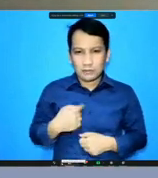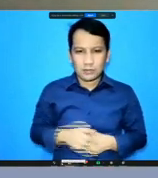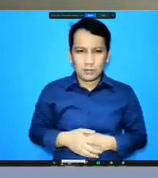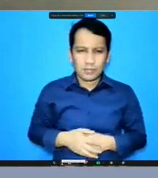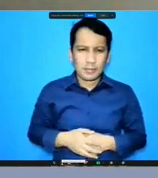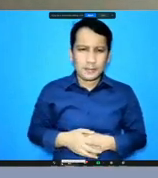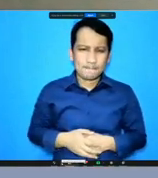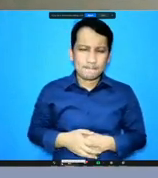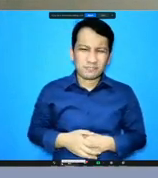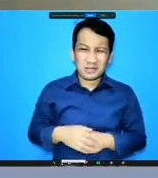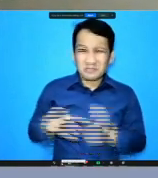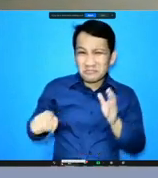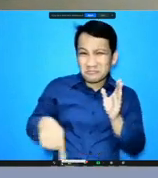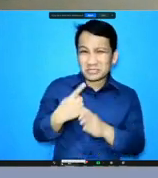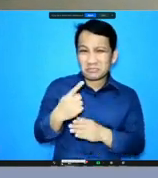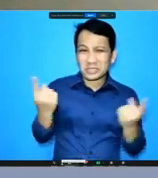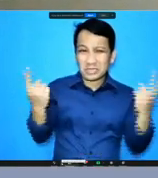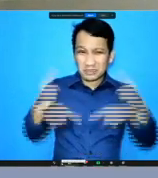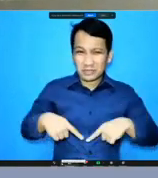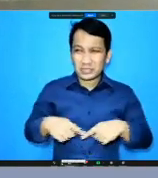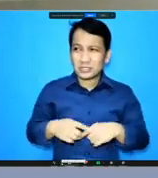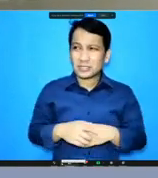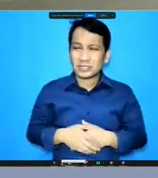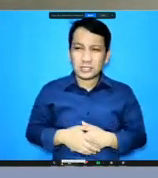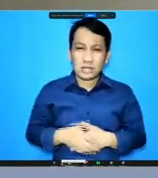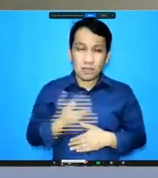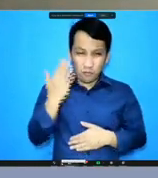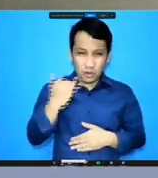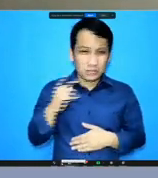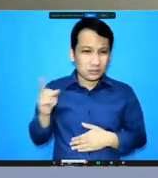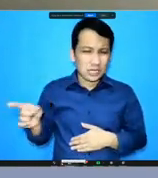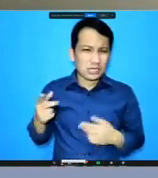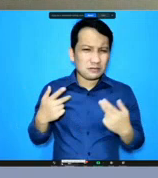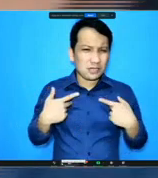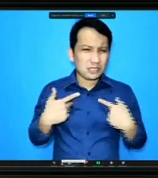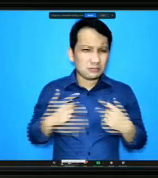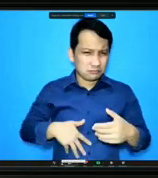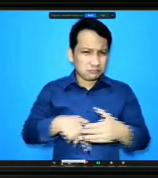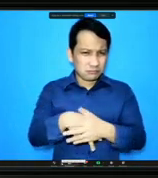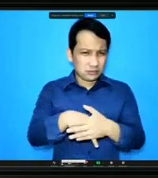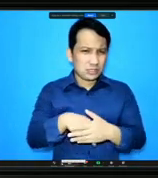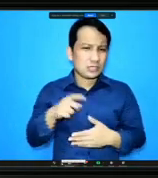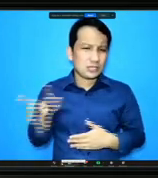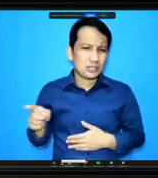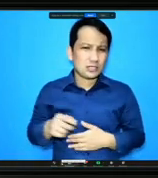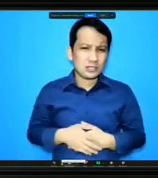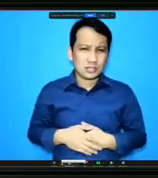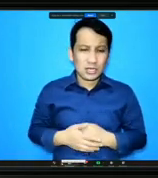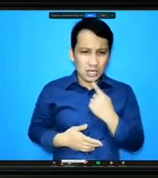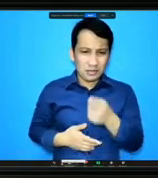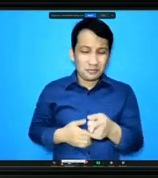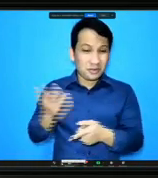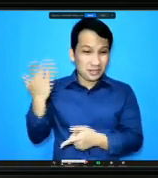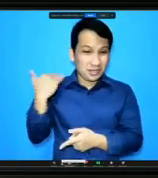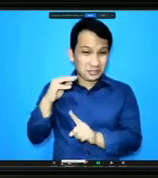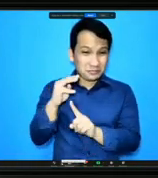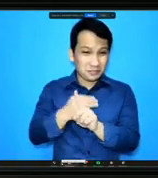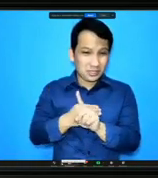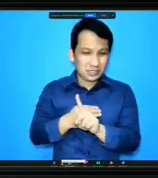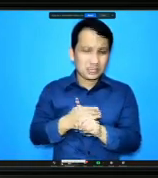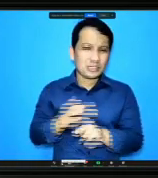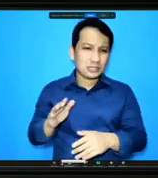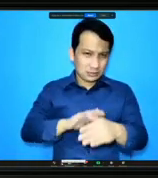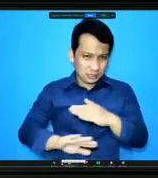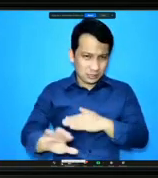Isang beses lang daw nangyaring insidente. Pero may naburaw agad. At nito nga Marso, nanganak si